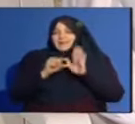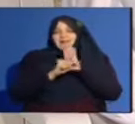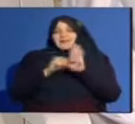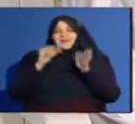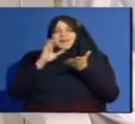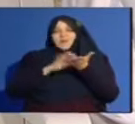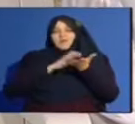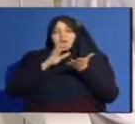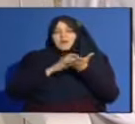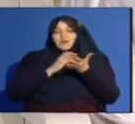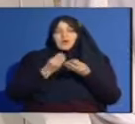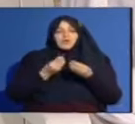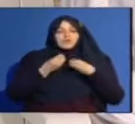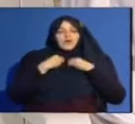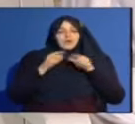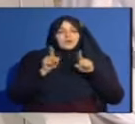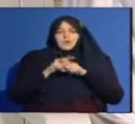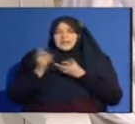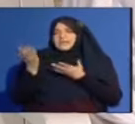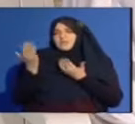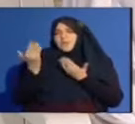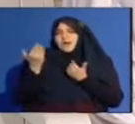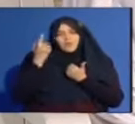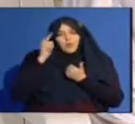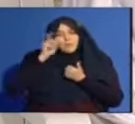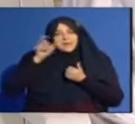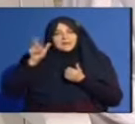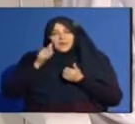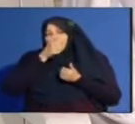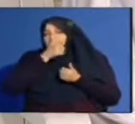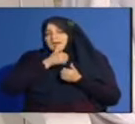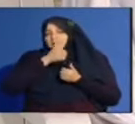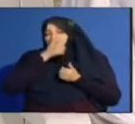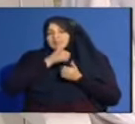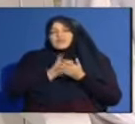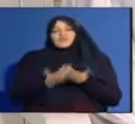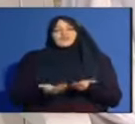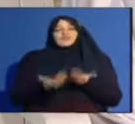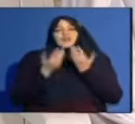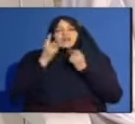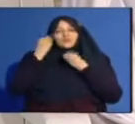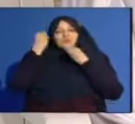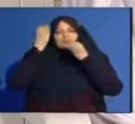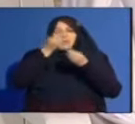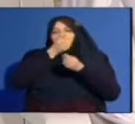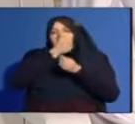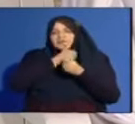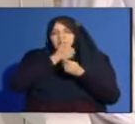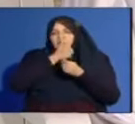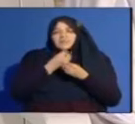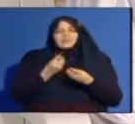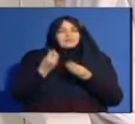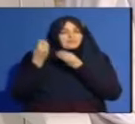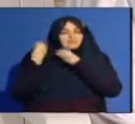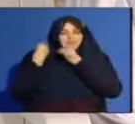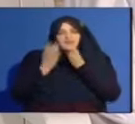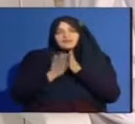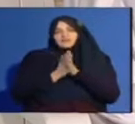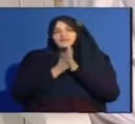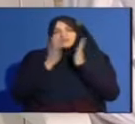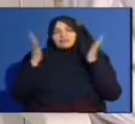القرآنية تزرع الأمل في قلوب المصابين. إن شاء الله ربي يصبركم وربي يعطي لكم الأجر